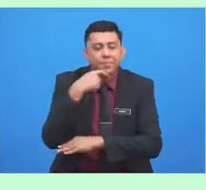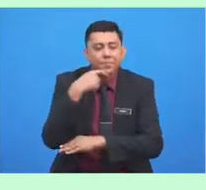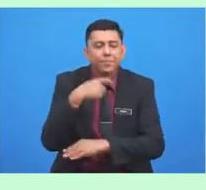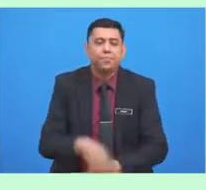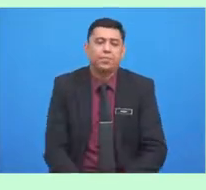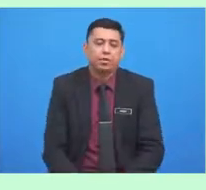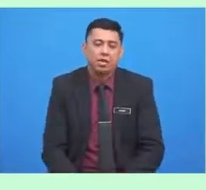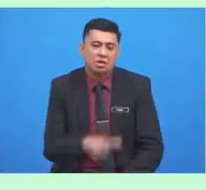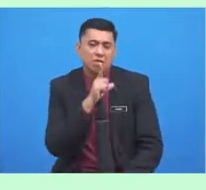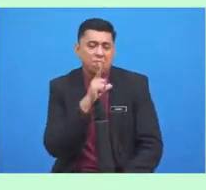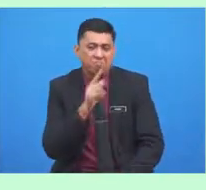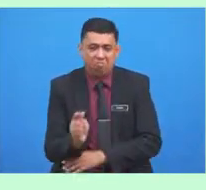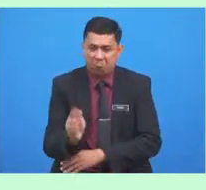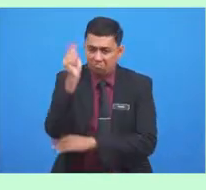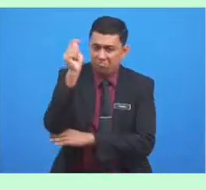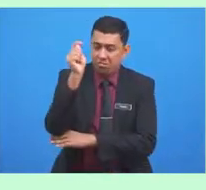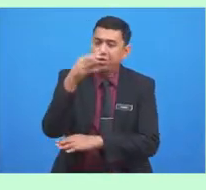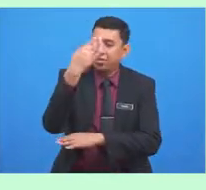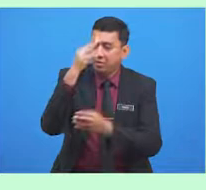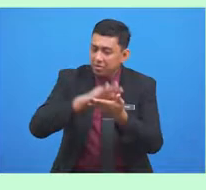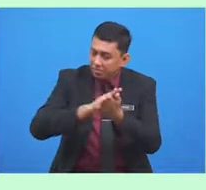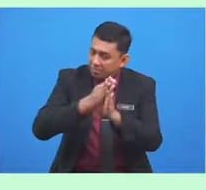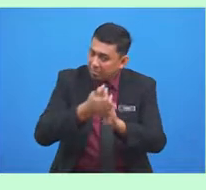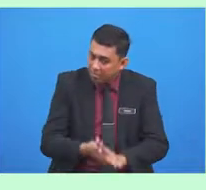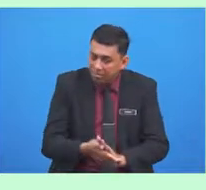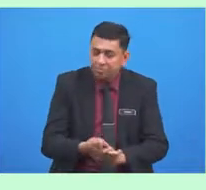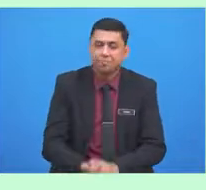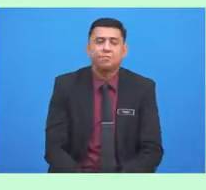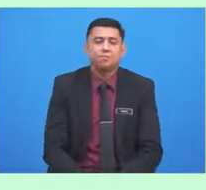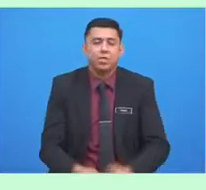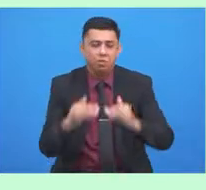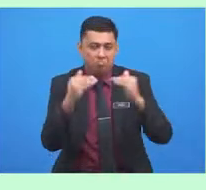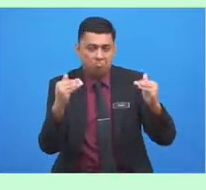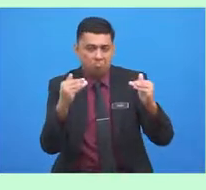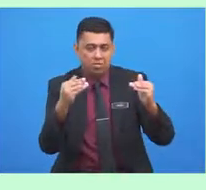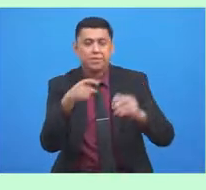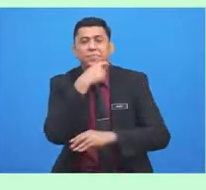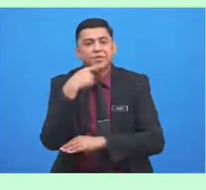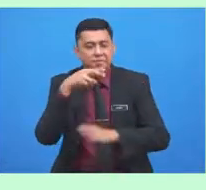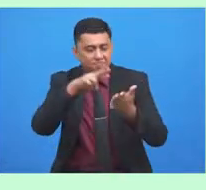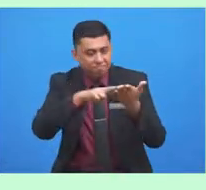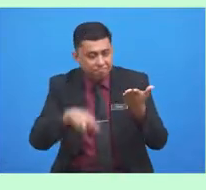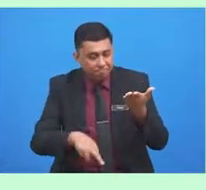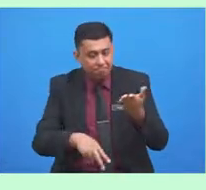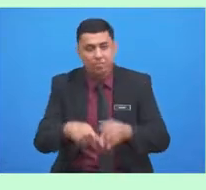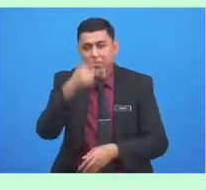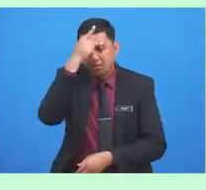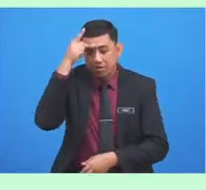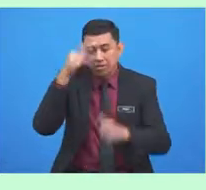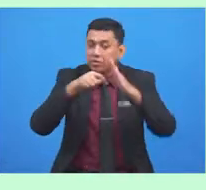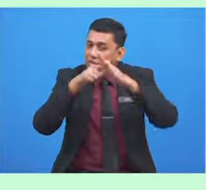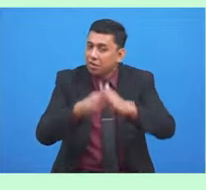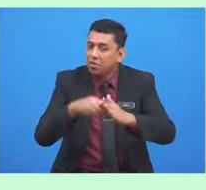nilai kelembapan bandingan, maka kadar sejatan menjadi semakin rendah kerana tekanan wap